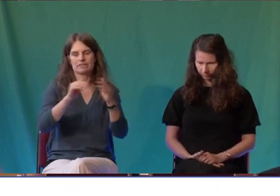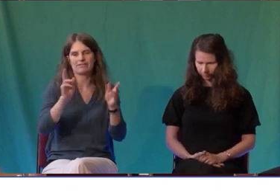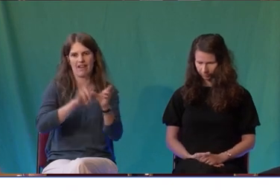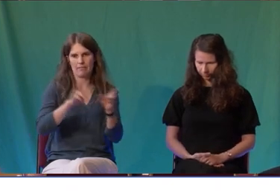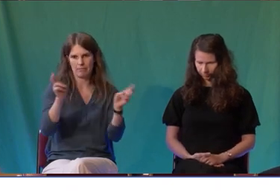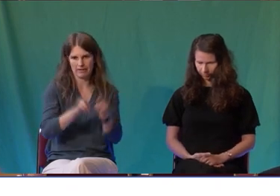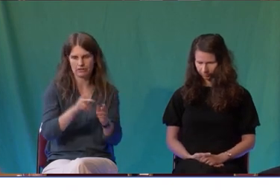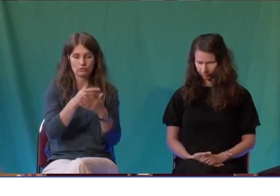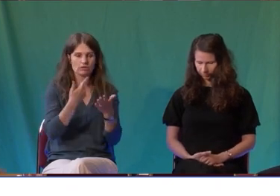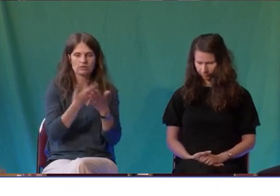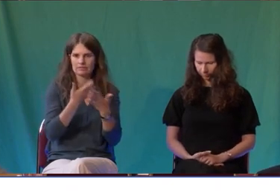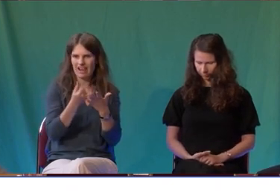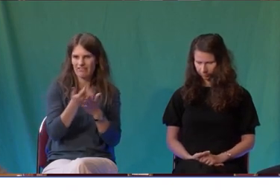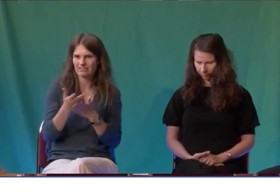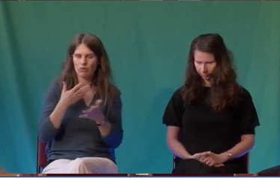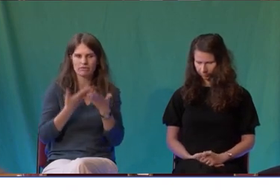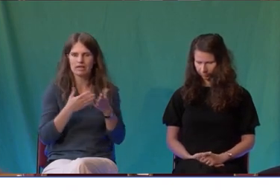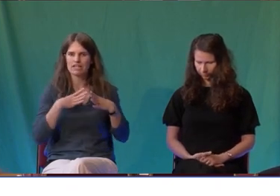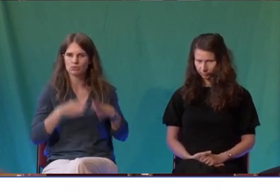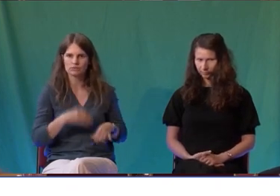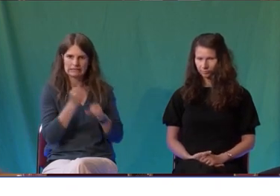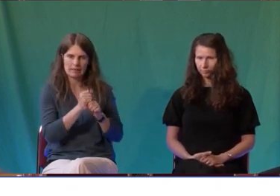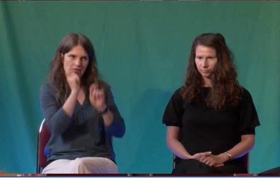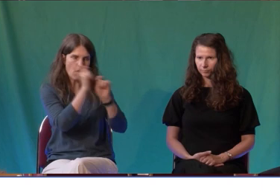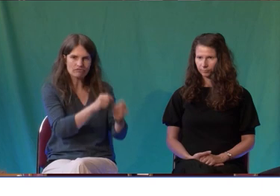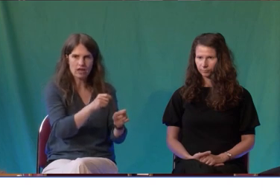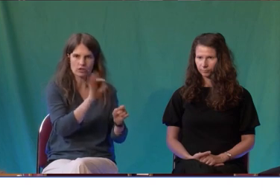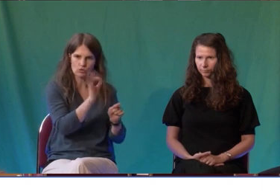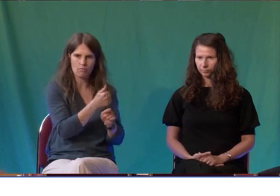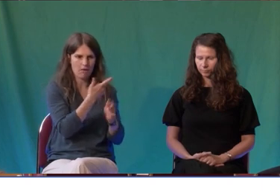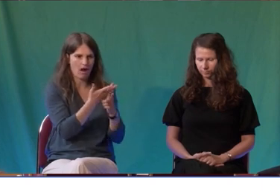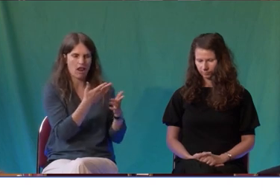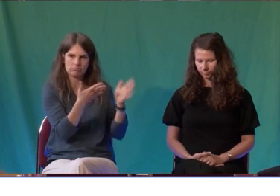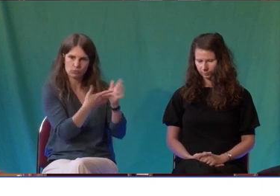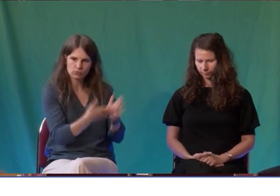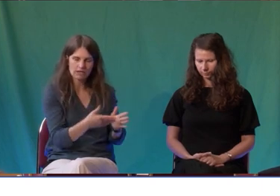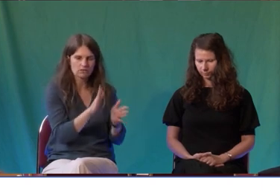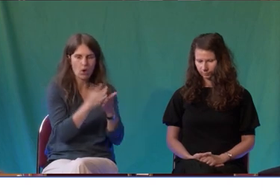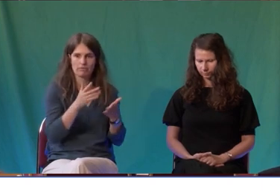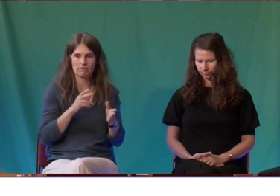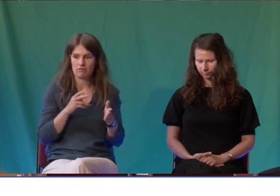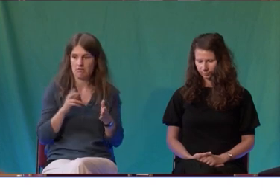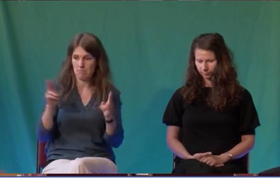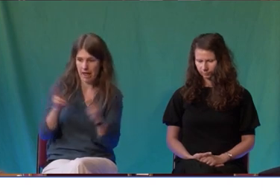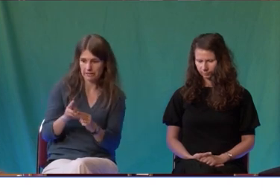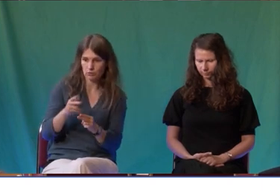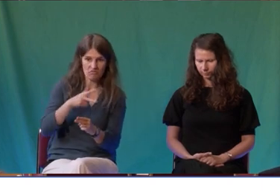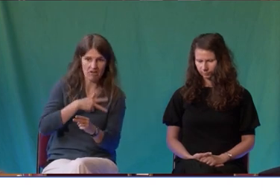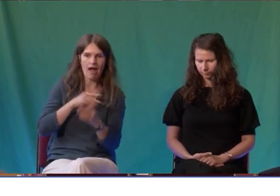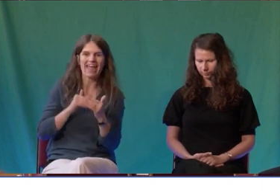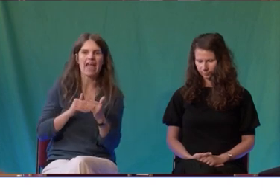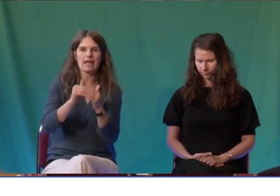Gesundheitsamt damit beauftragt wird nochmal ein Gutachten einzuholen ob die Beeinträchtigung oder die Teilhabe Beeinträchtigung tatsächlich erheblich